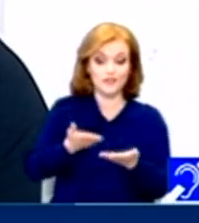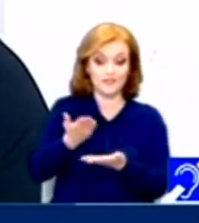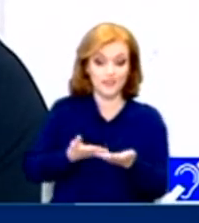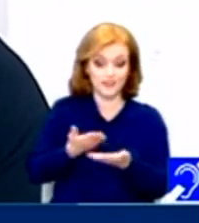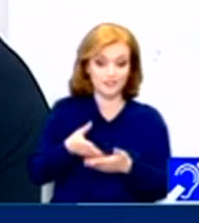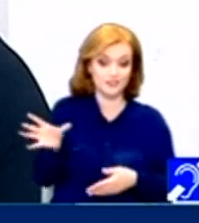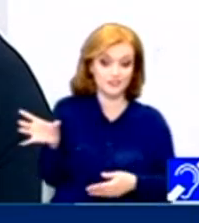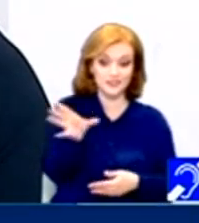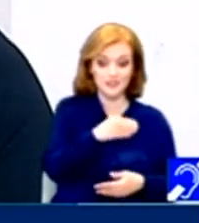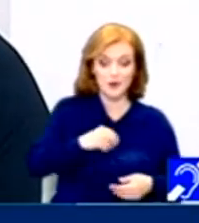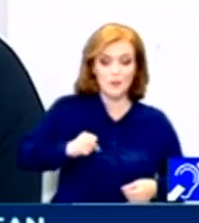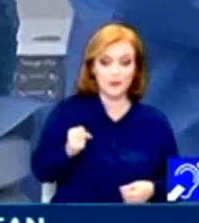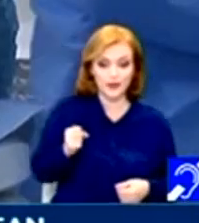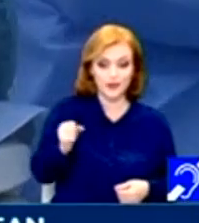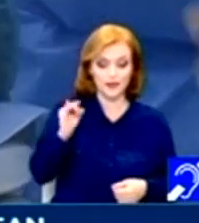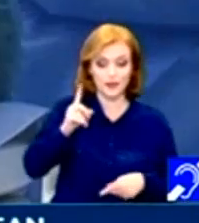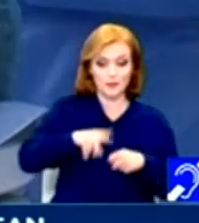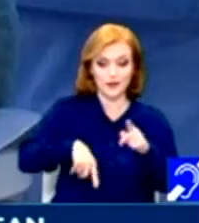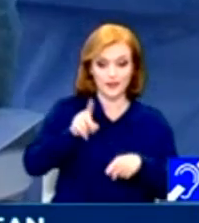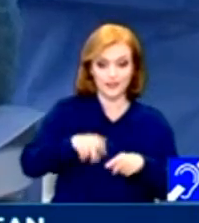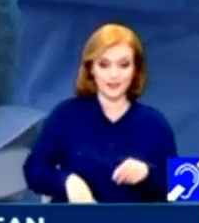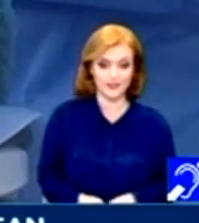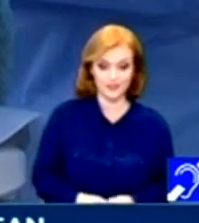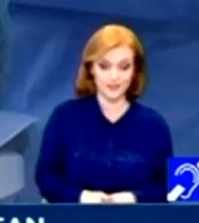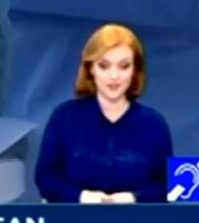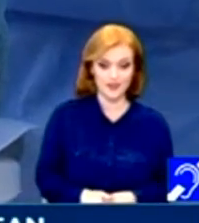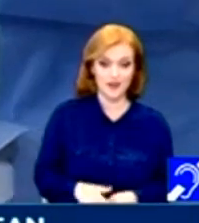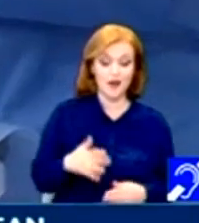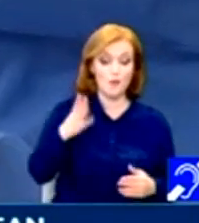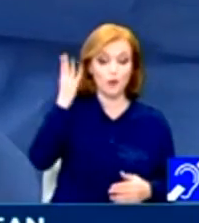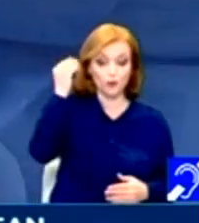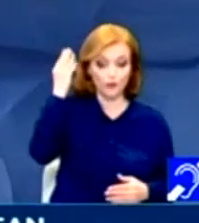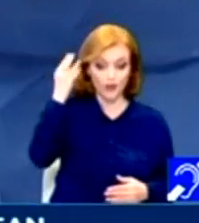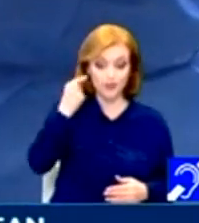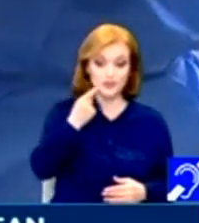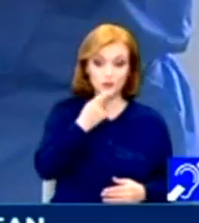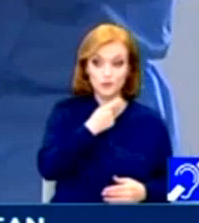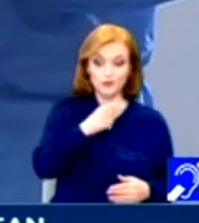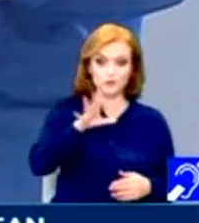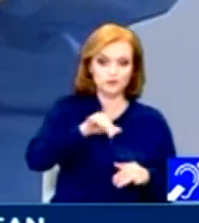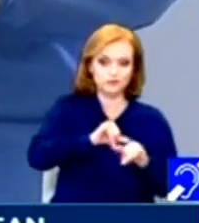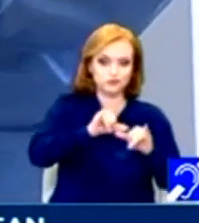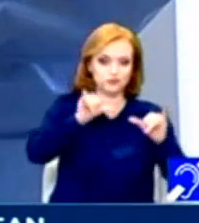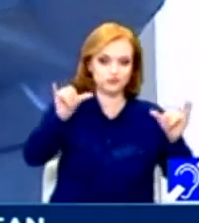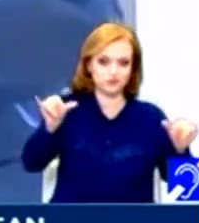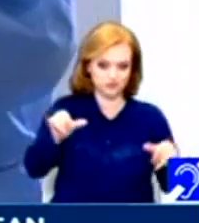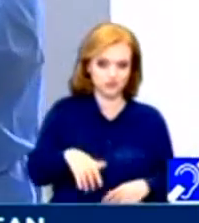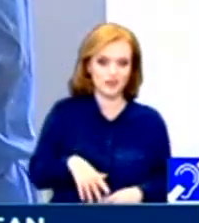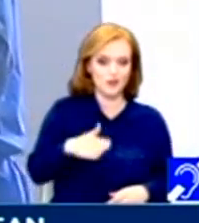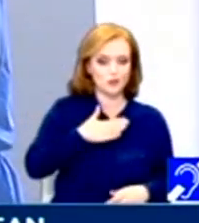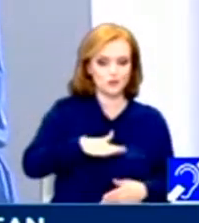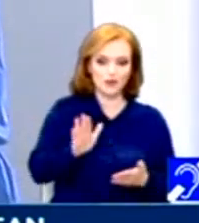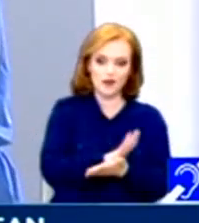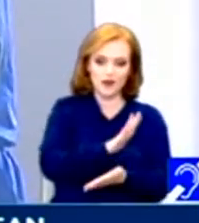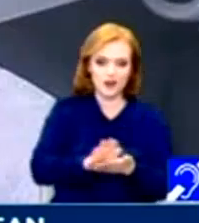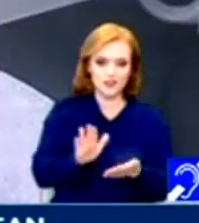a parenti e amici. În acest fel, faima dentiștilor basarabeni se răspândește în întreaga Europa de la clienți mulțumiți de calitate, dar